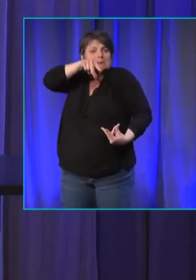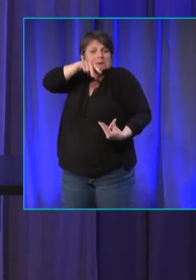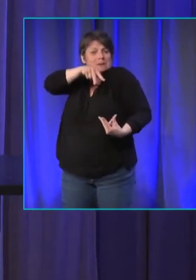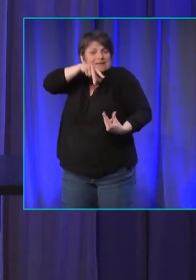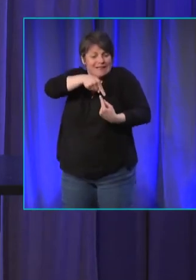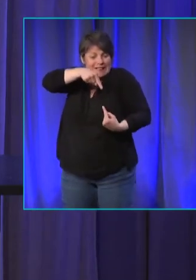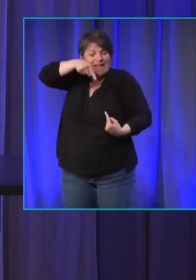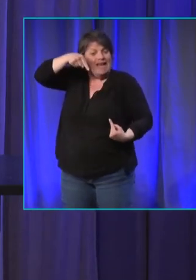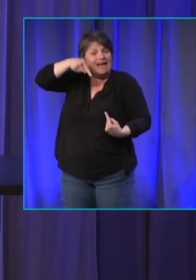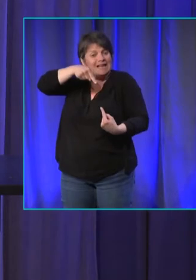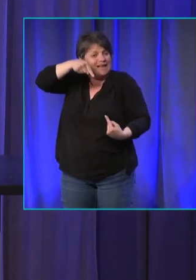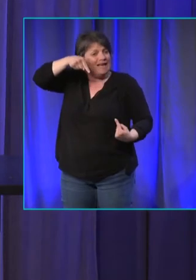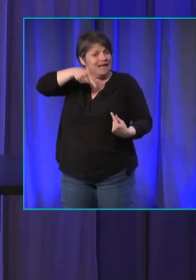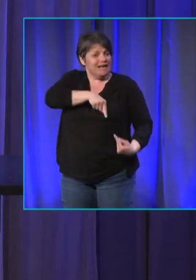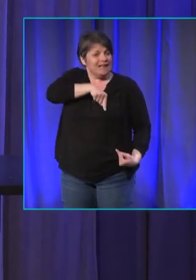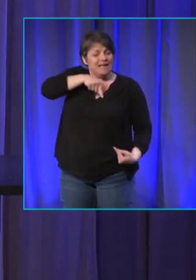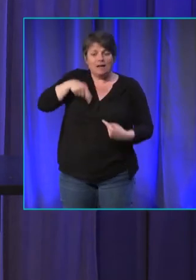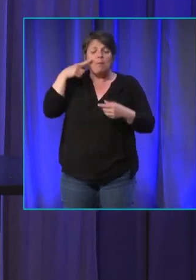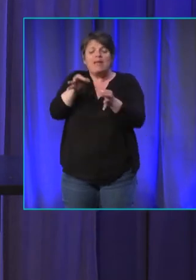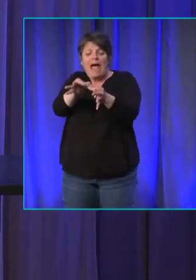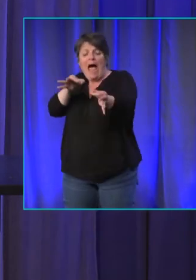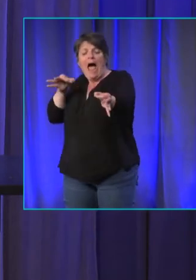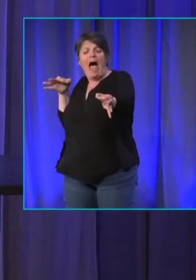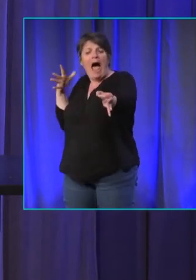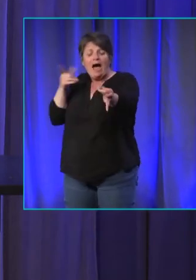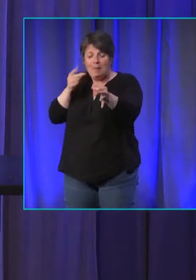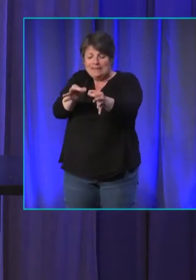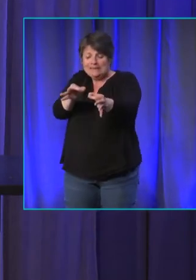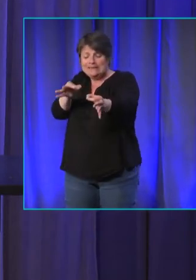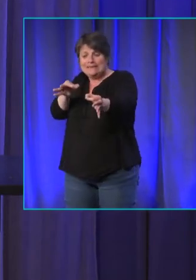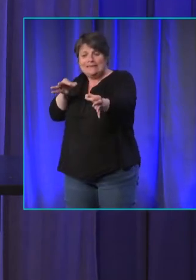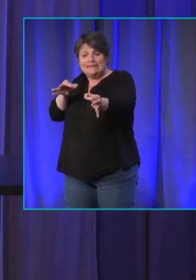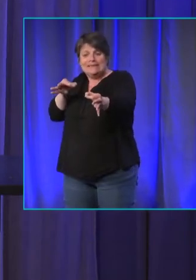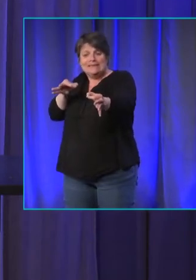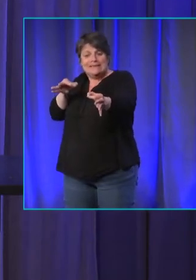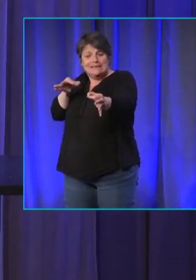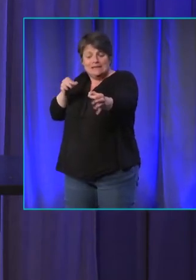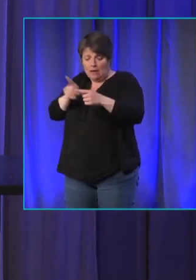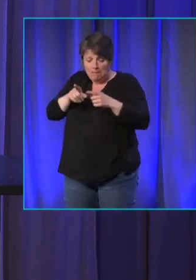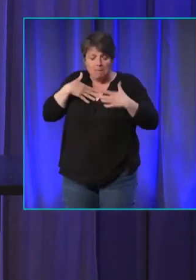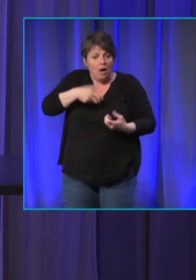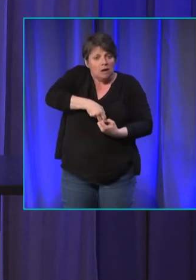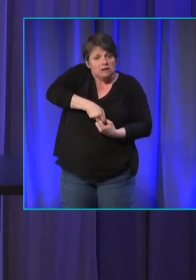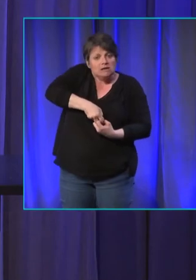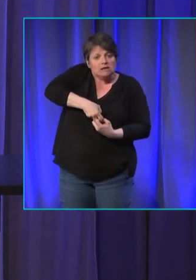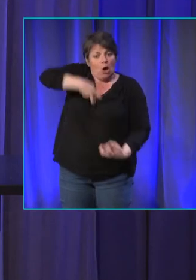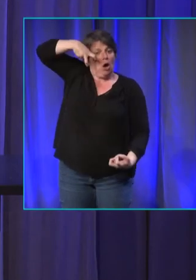tension. C'est comme un arc. Hein. Donc si tout se met en tension,